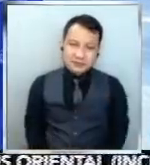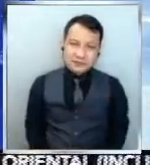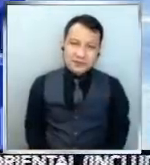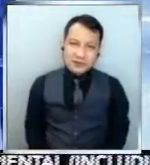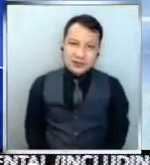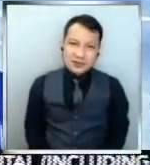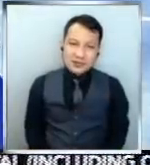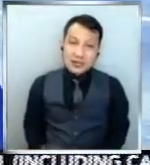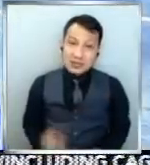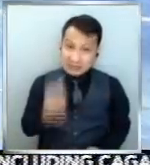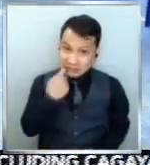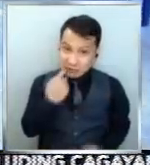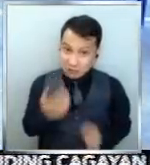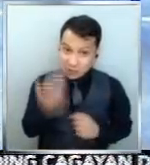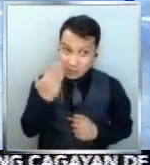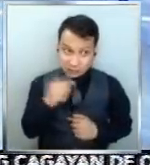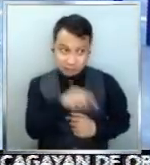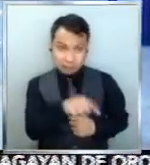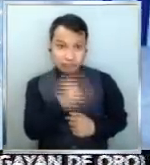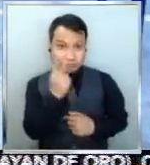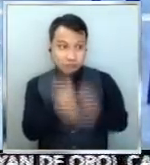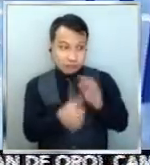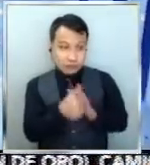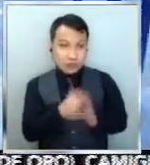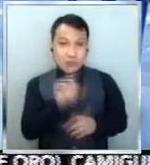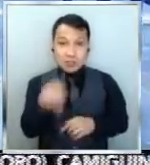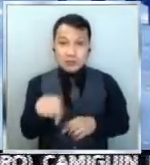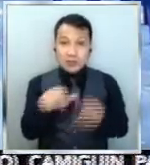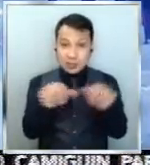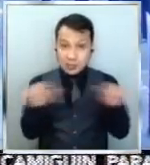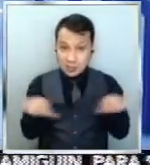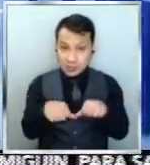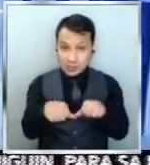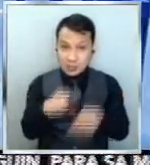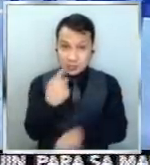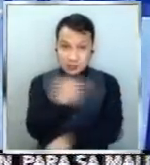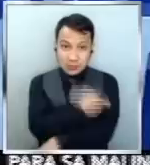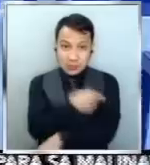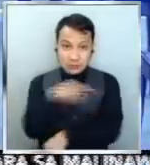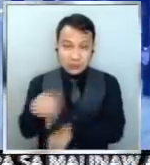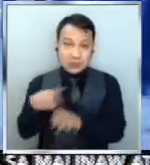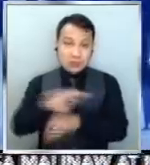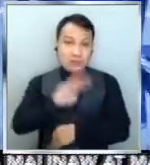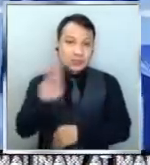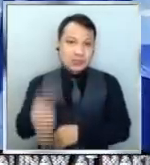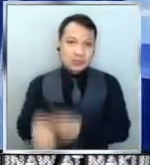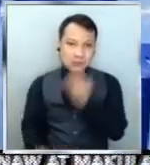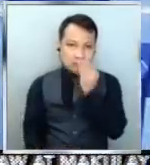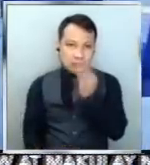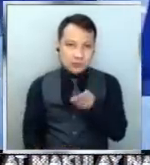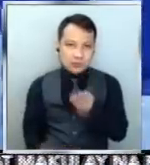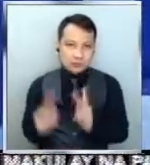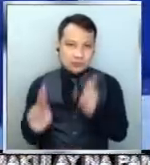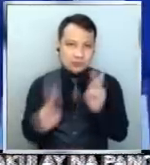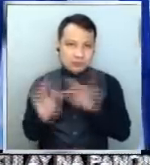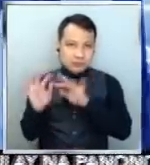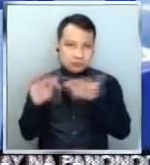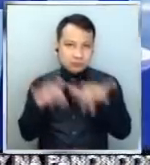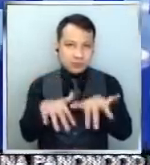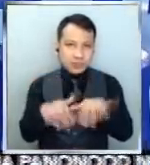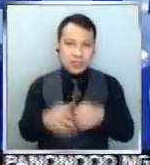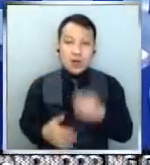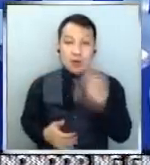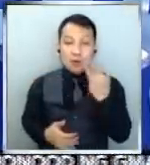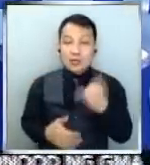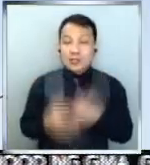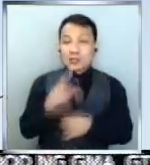kaninang umaga, ito ang dinatnan namin sa isang vaccination site sa Maynila. Matumal ang pagdating ng mga nagpapabakuna sa Holy Trinity